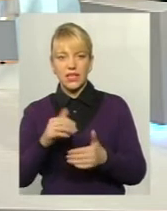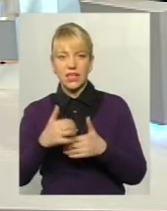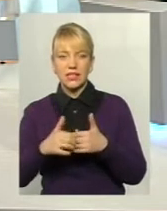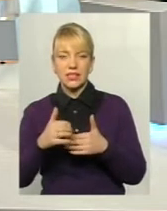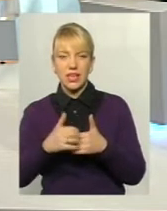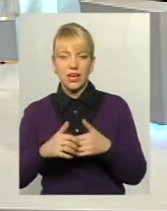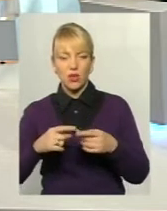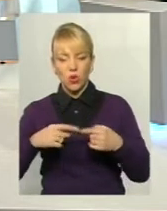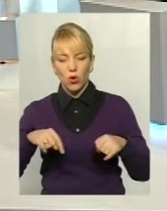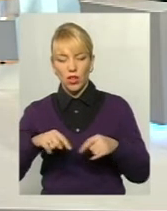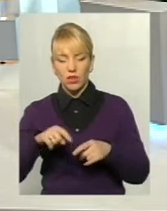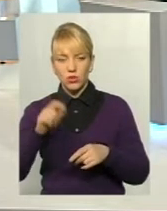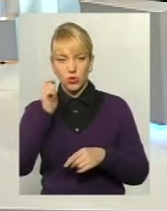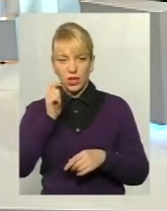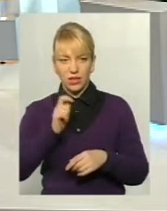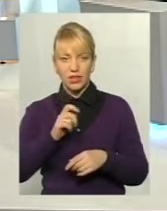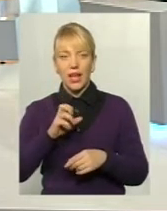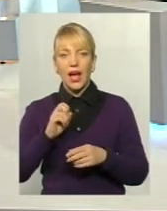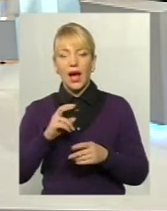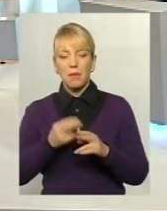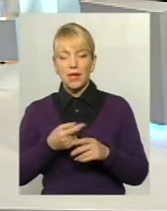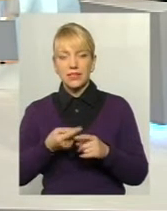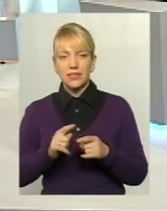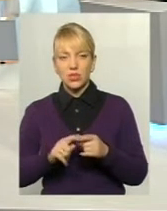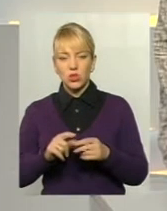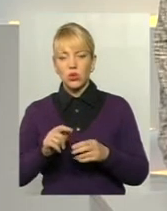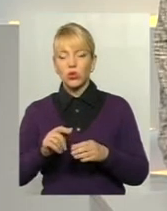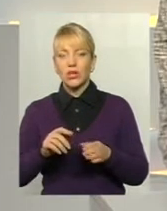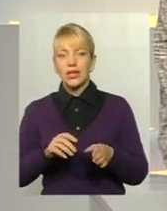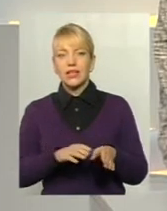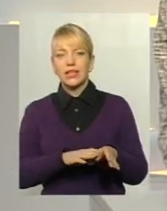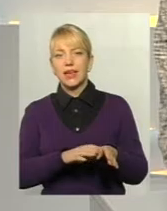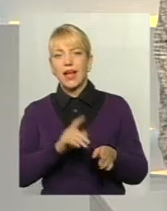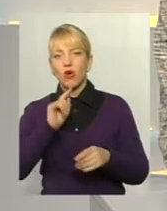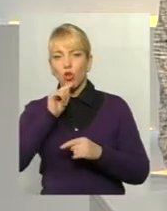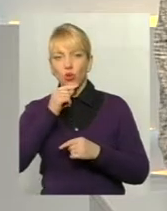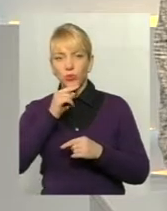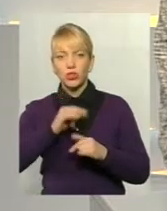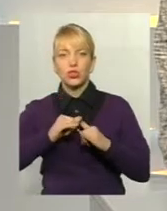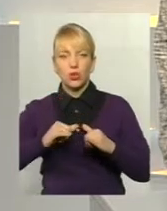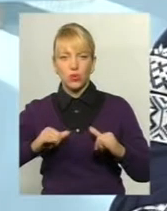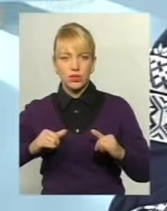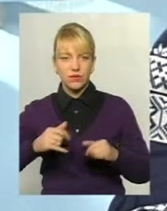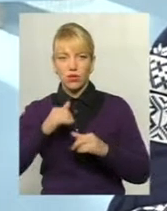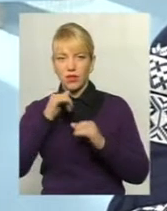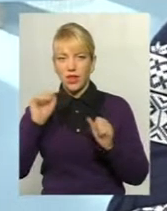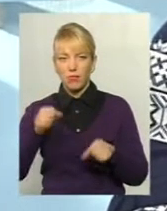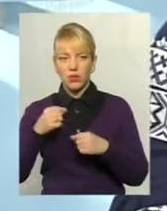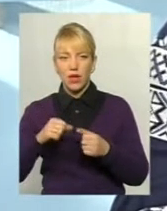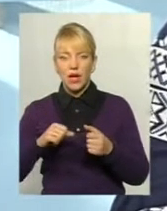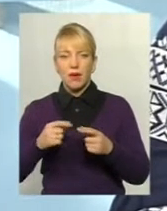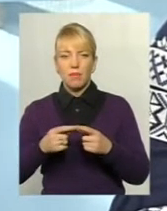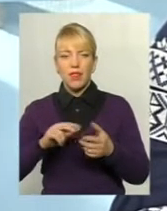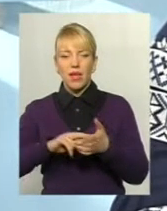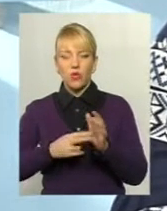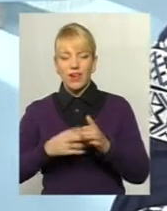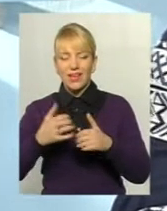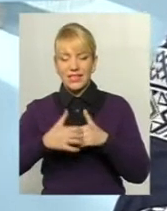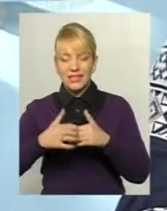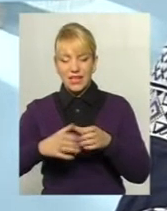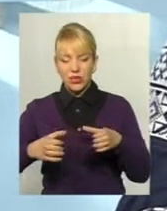України. А без цього стабільний економічний розвиток, на жаль, неможливий. Формування середнього класу – це ключова